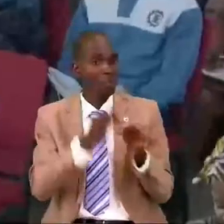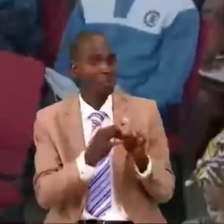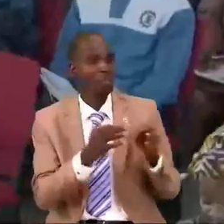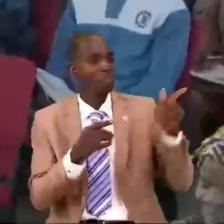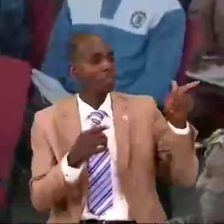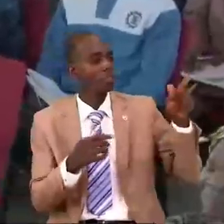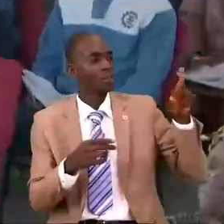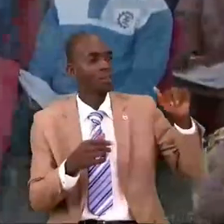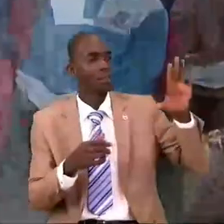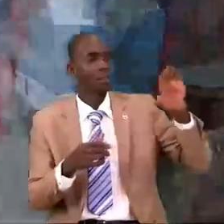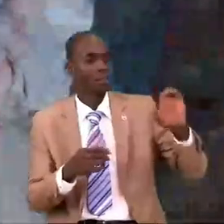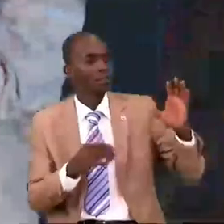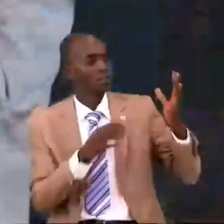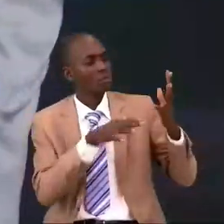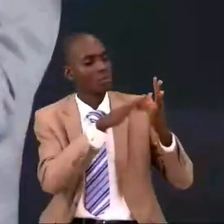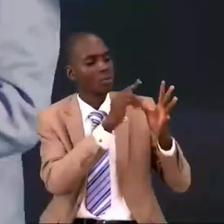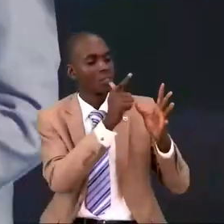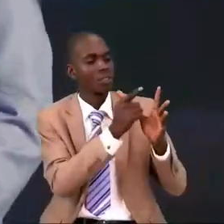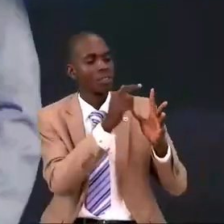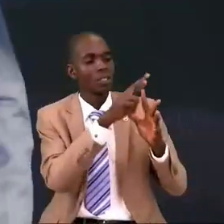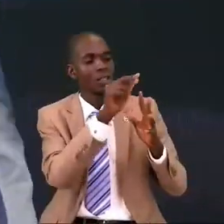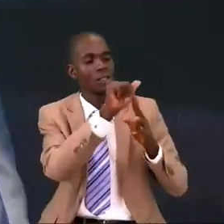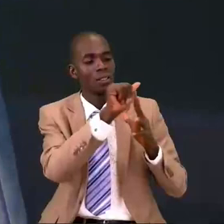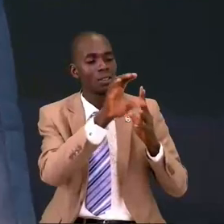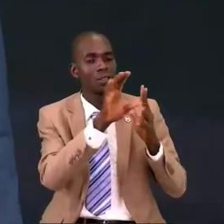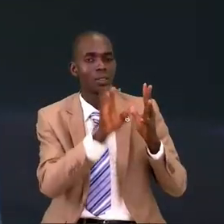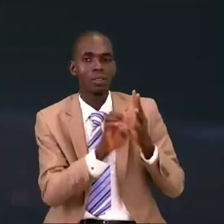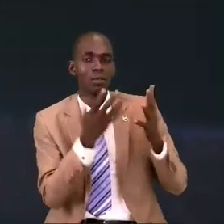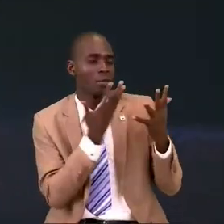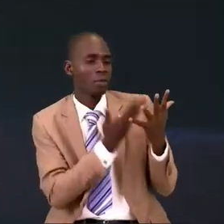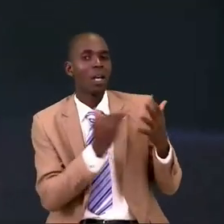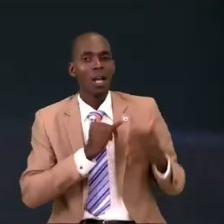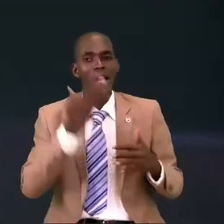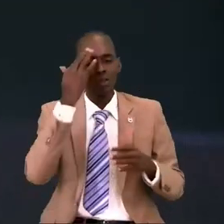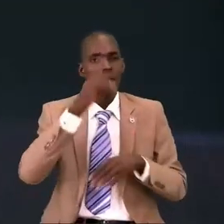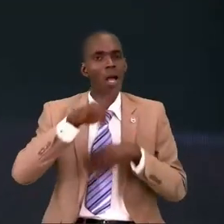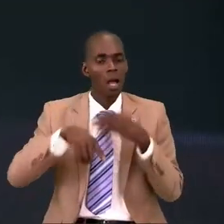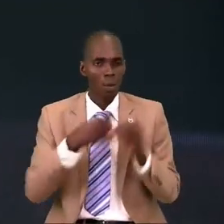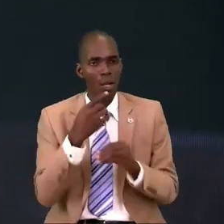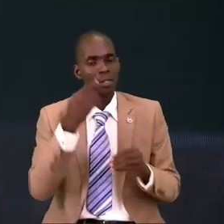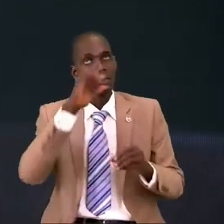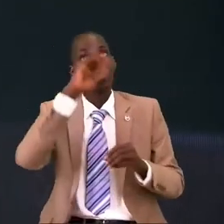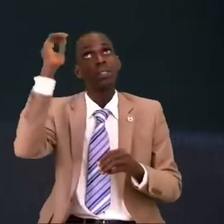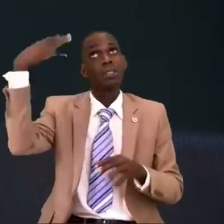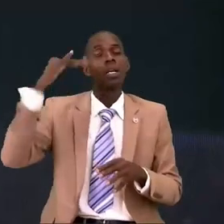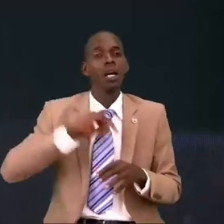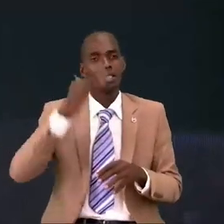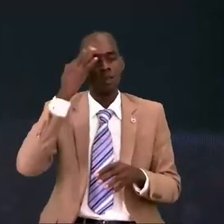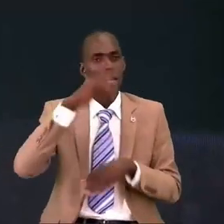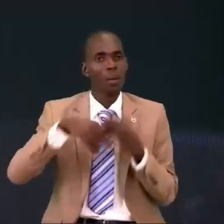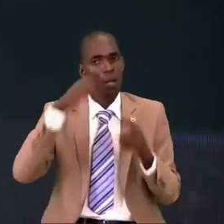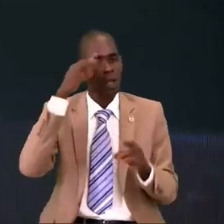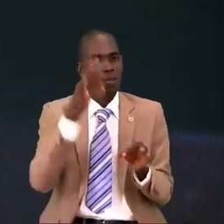grâce. Je connais la foi. Je vais me charger de cet homme avec ma